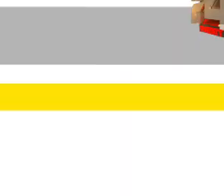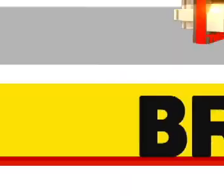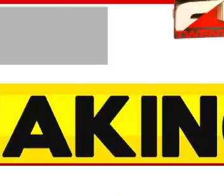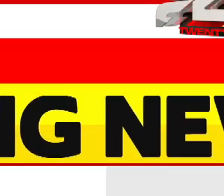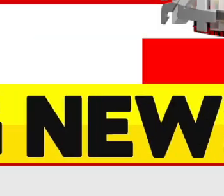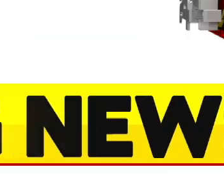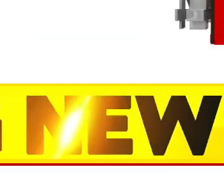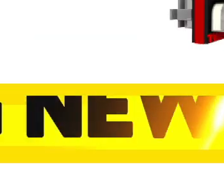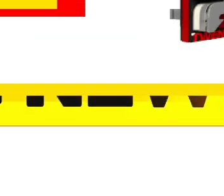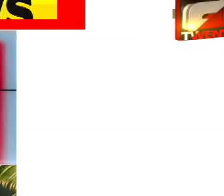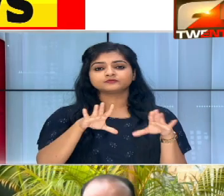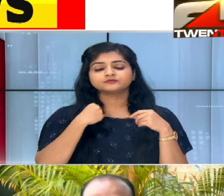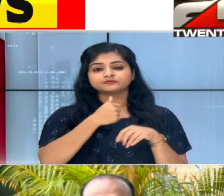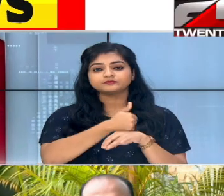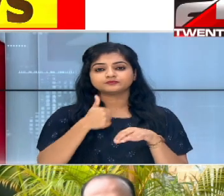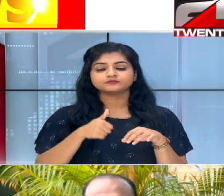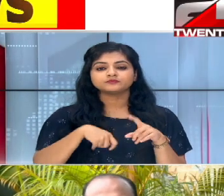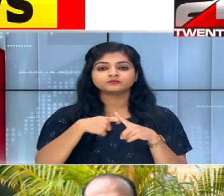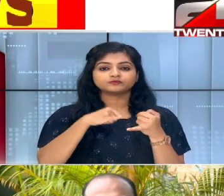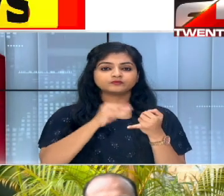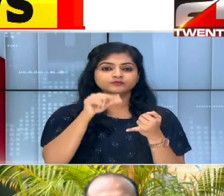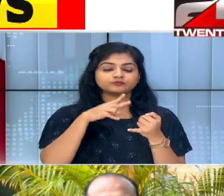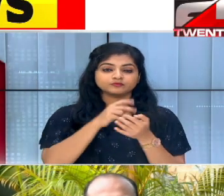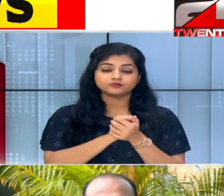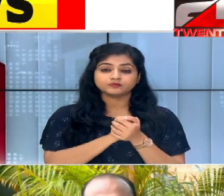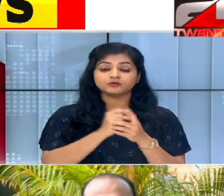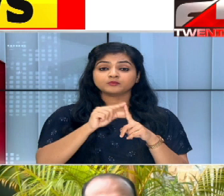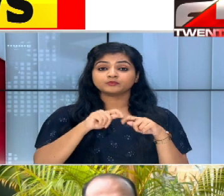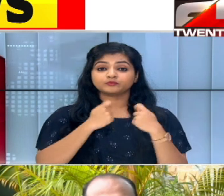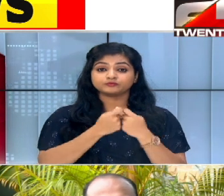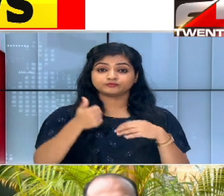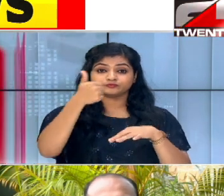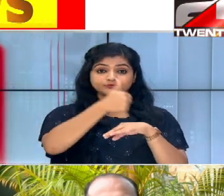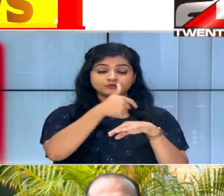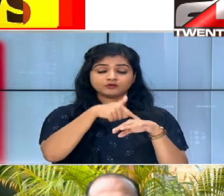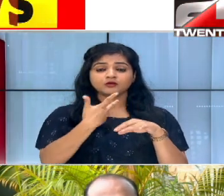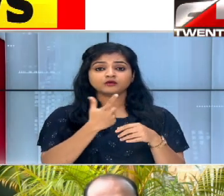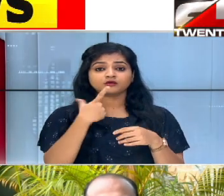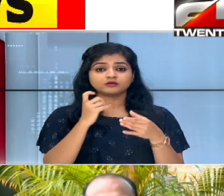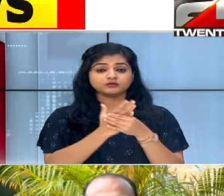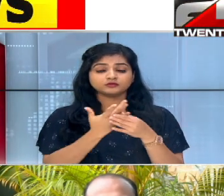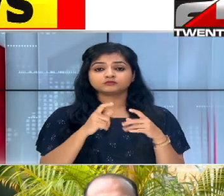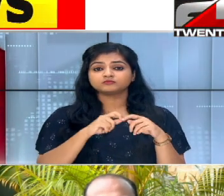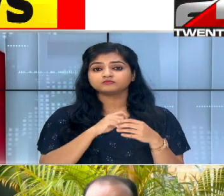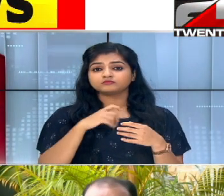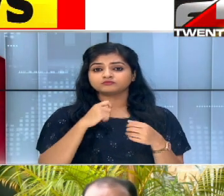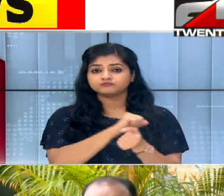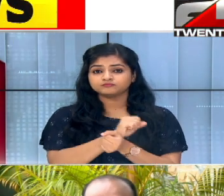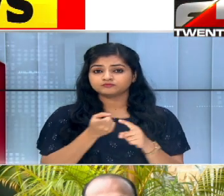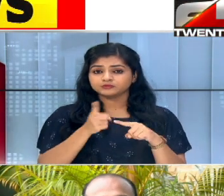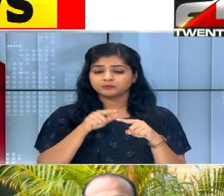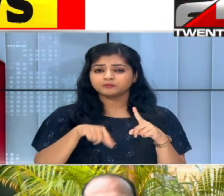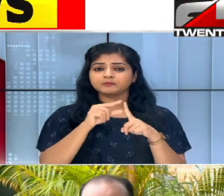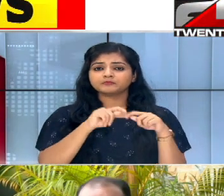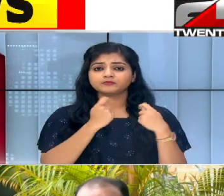എന്നതാണ് സുധാകരൻ പറയുന്നത്. പാർട്ടിയുടെ പരമോന്നത സ്ഥാനത്തിരിക്കുന്ന അധ്യക്ഷനെതിരെ കേസും അറസ്റ്റും വരുമ്പോൾ അത് പാർട്ടിയെ പ്രതിസന്ധിയിലാക്കും, അത് മറികടക്കുന്നതിന്